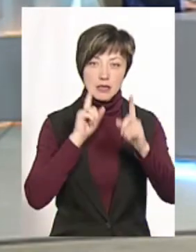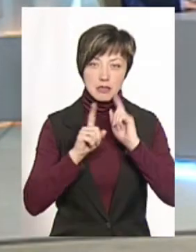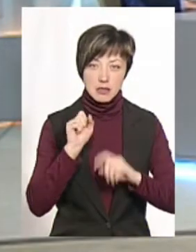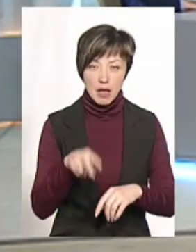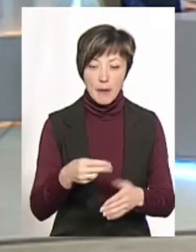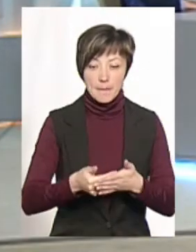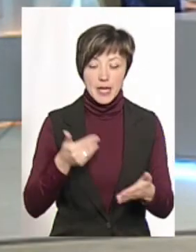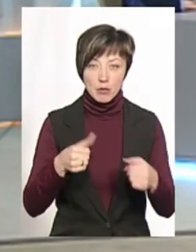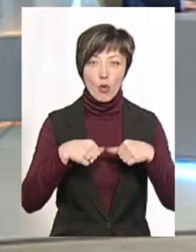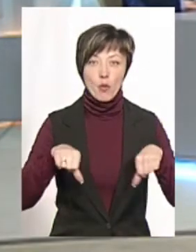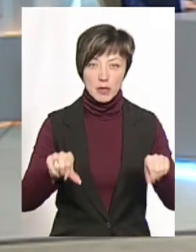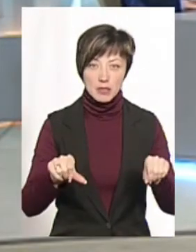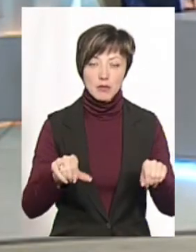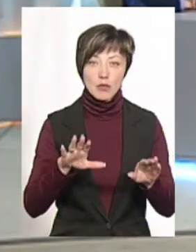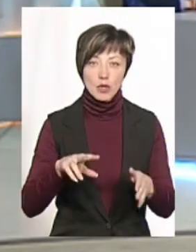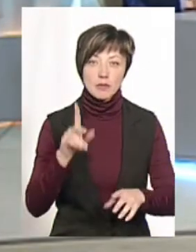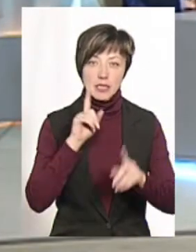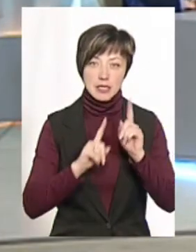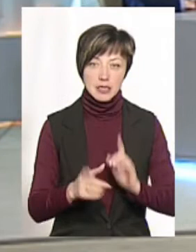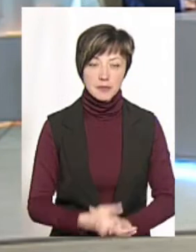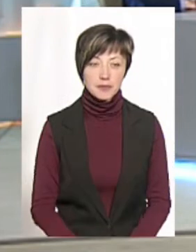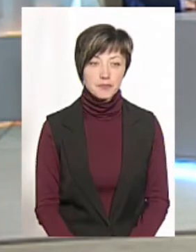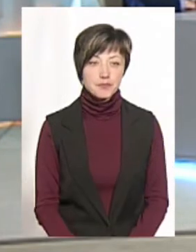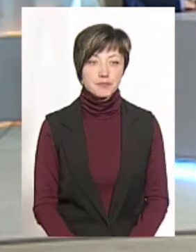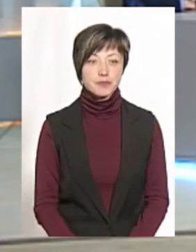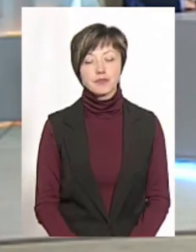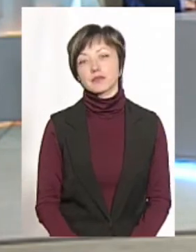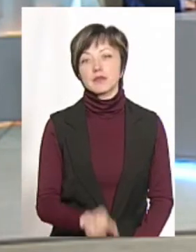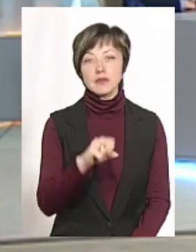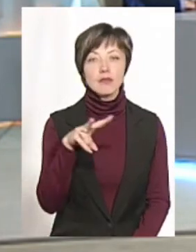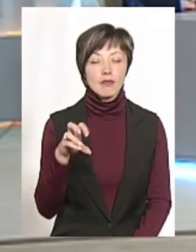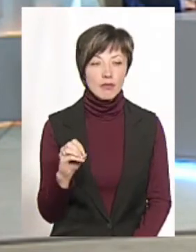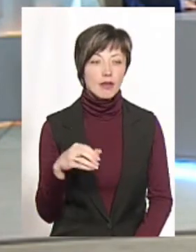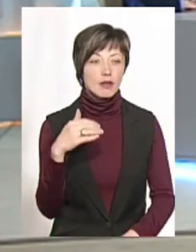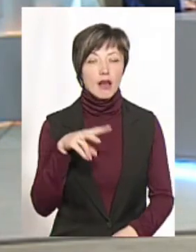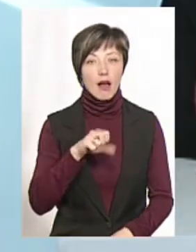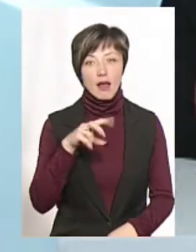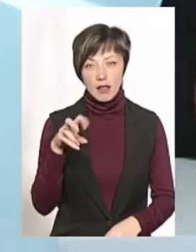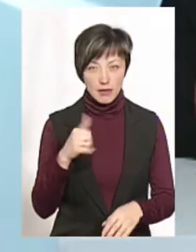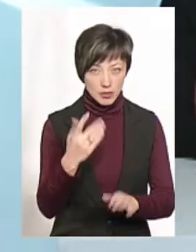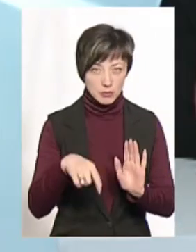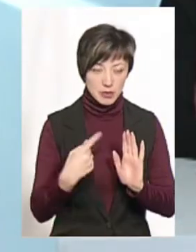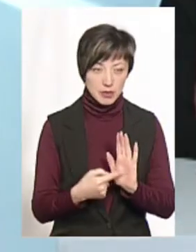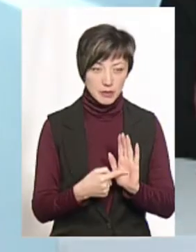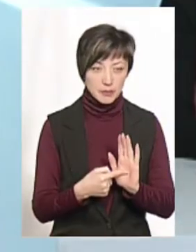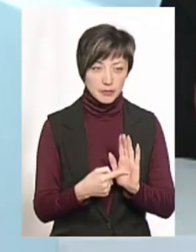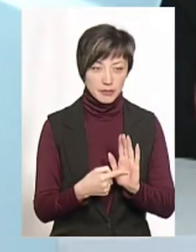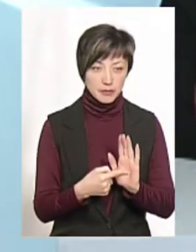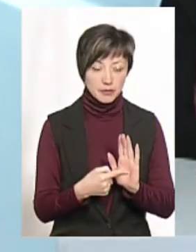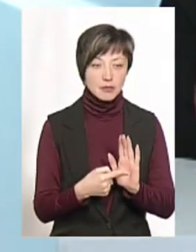залу. Перед тим комісії, потім пленарне засідання. Дякую. Пані Алло, долучайтеся ви. Моє питання